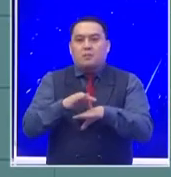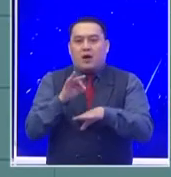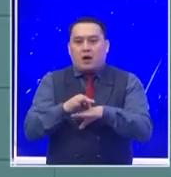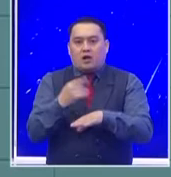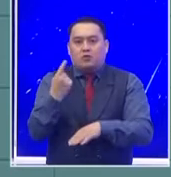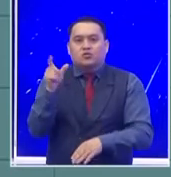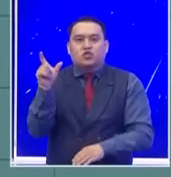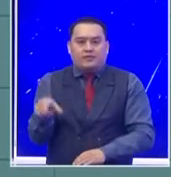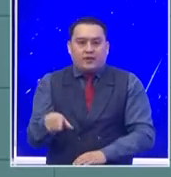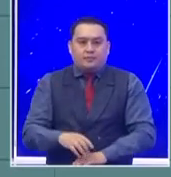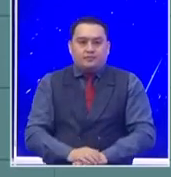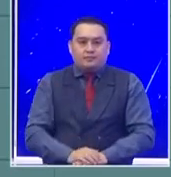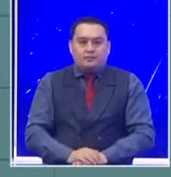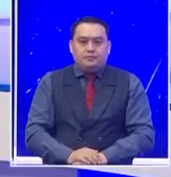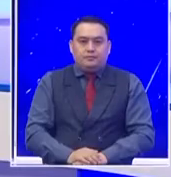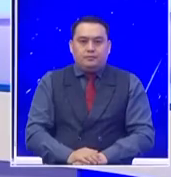одного человека